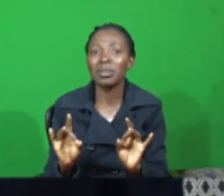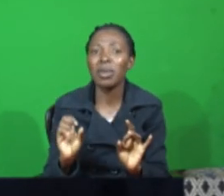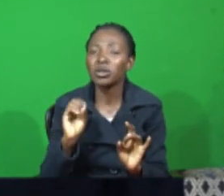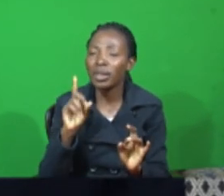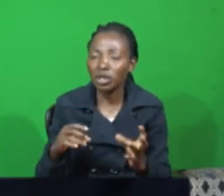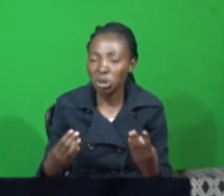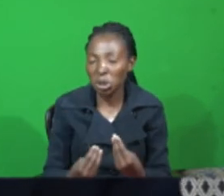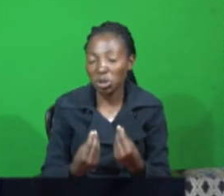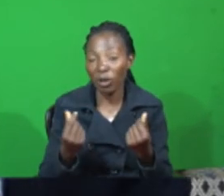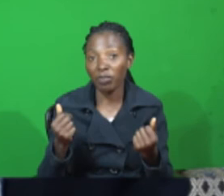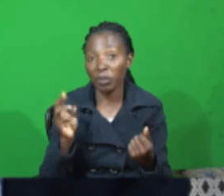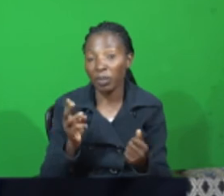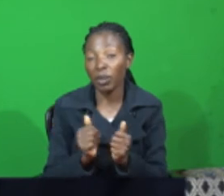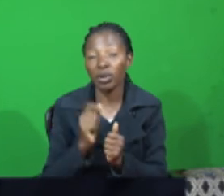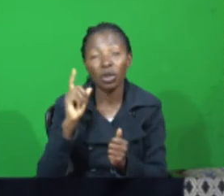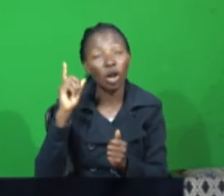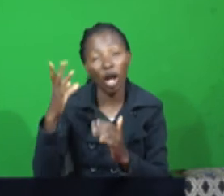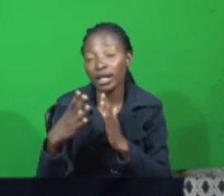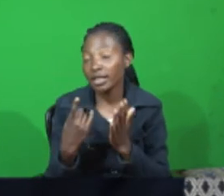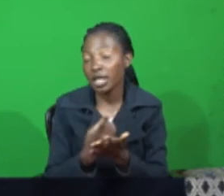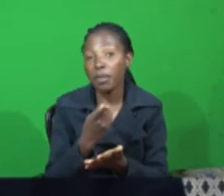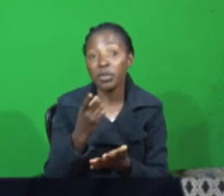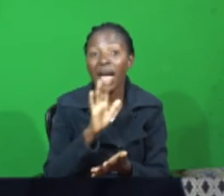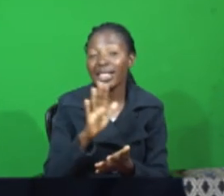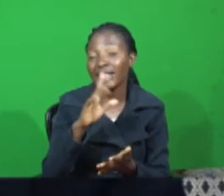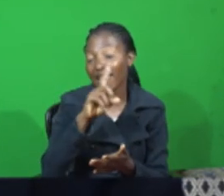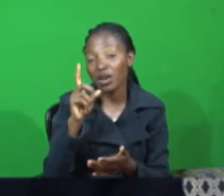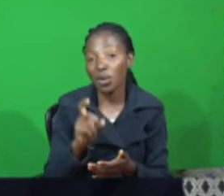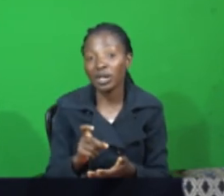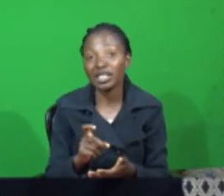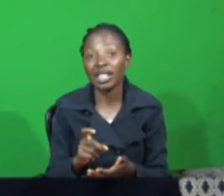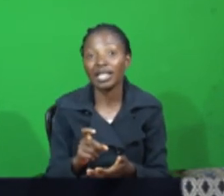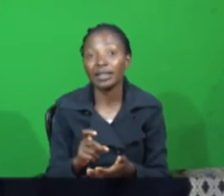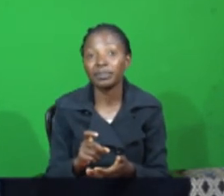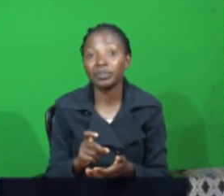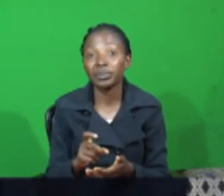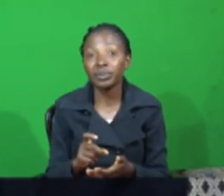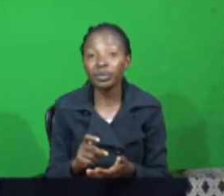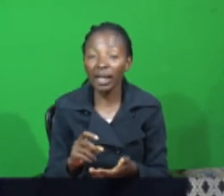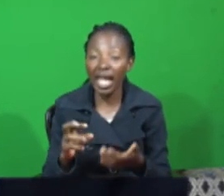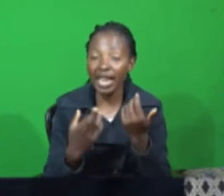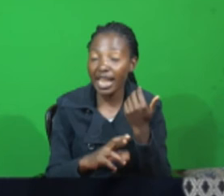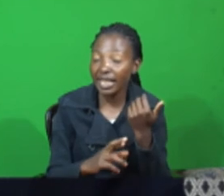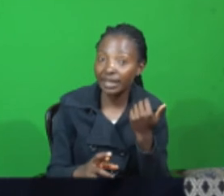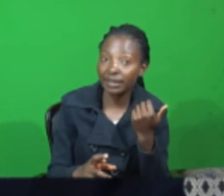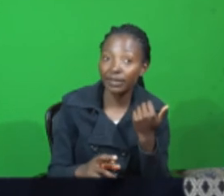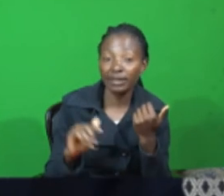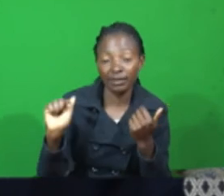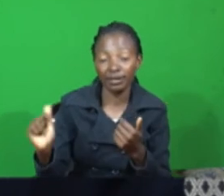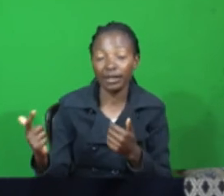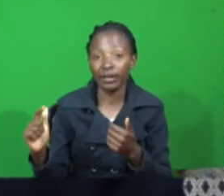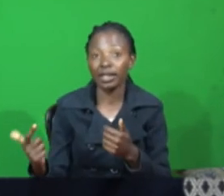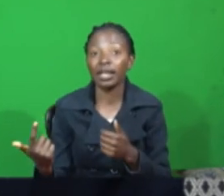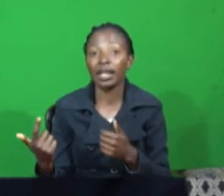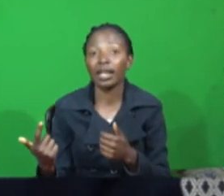namwari mwari ngavakutungamirirei vane mivhunzo vanoda kuti vatibate hama dziri pedyo nemi vanopinda sangano